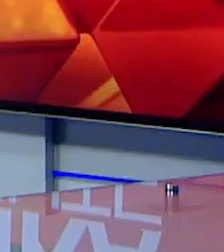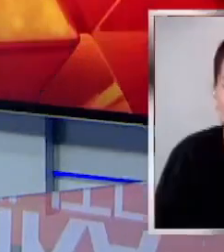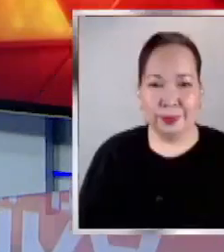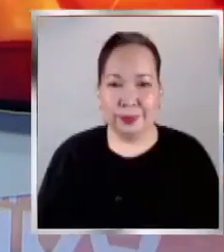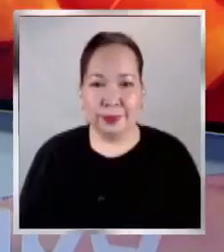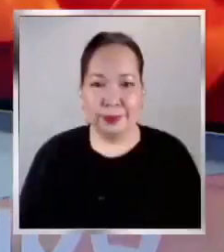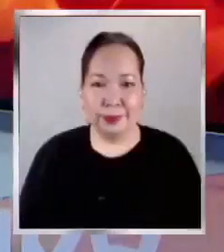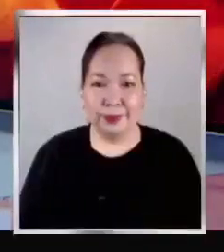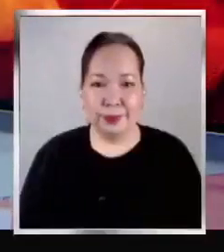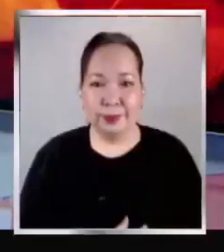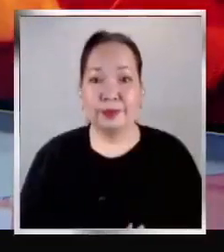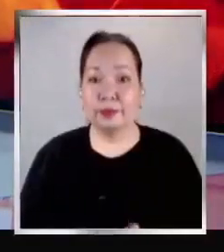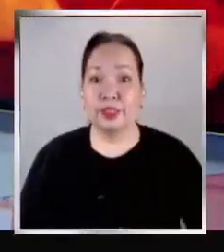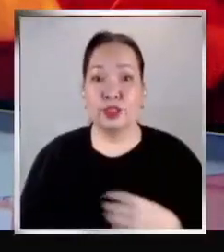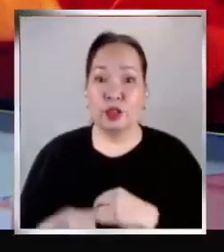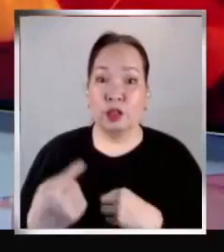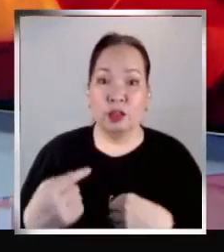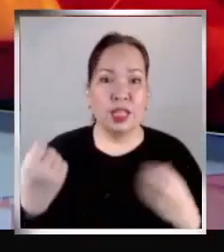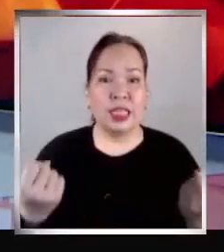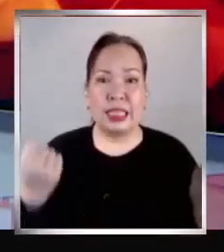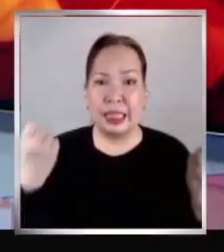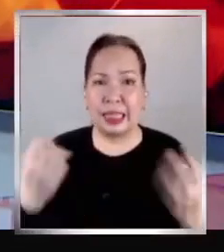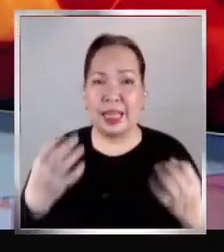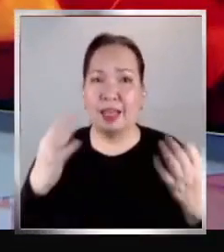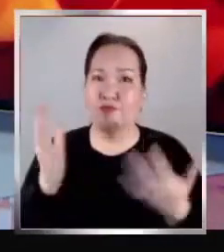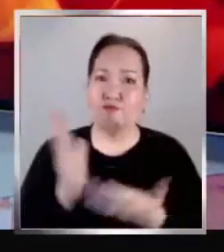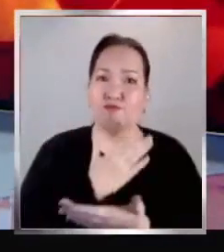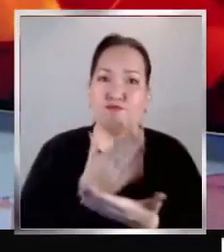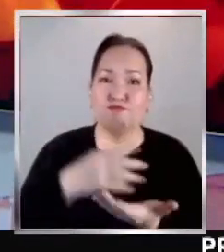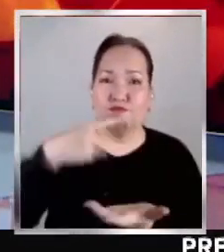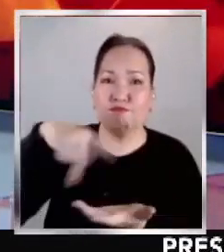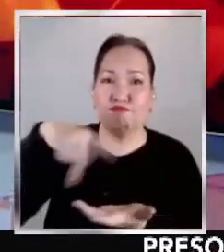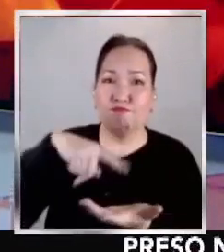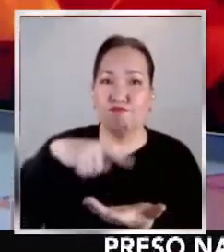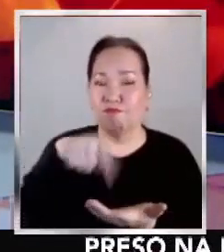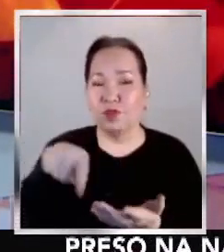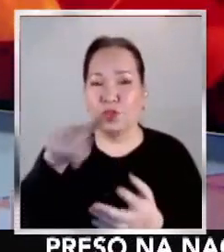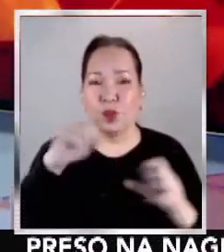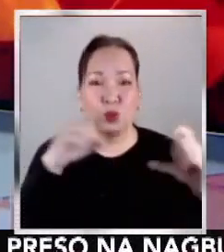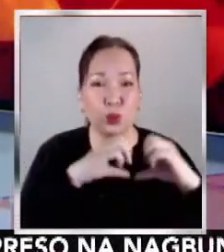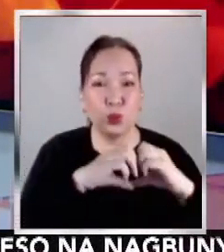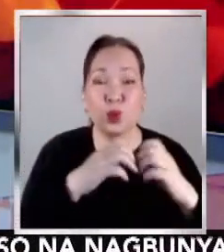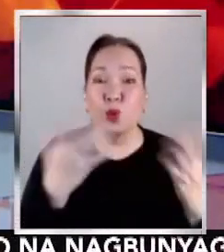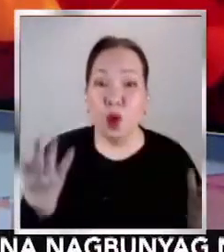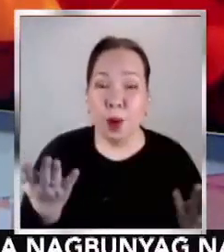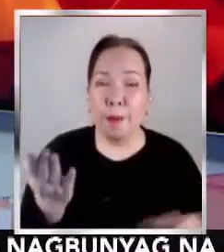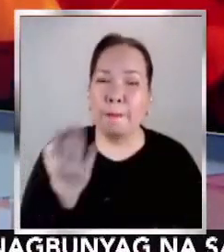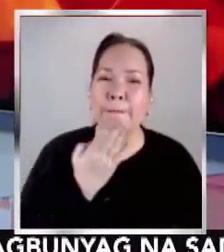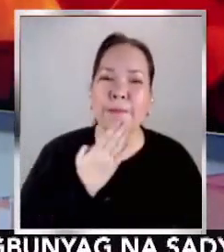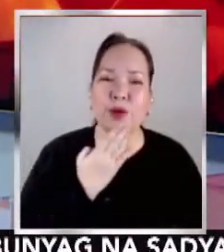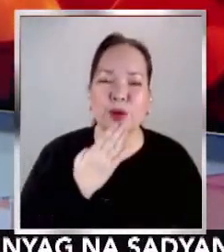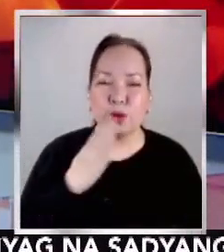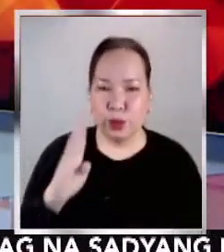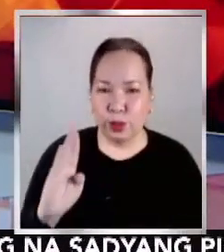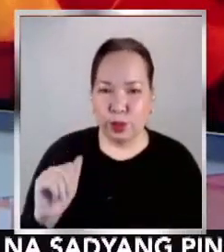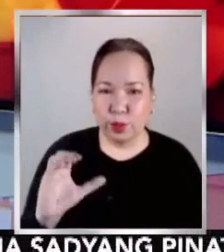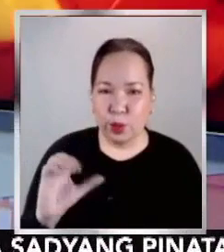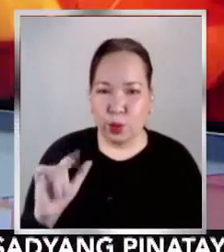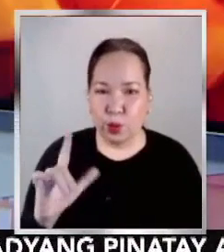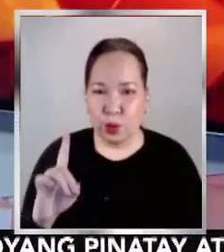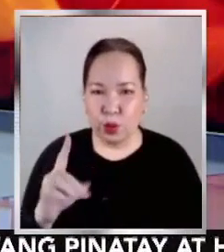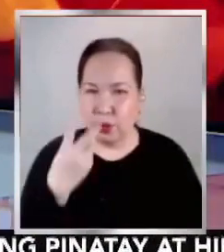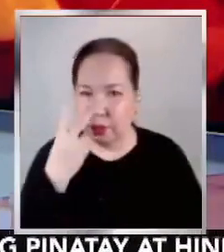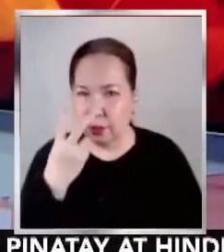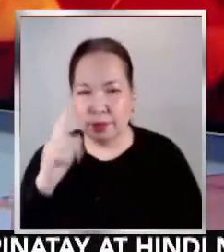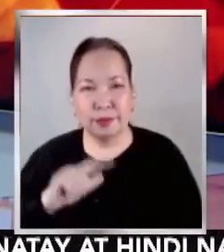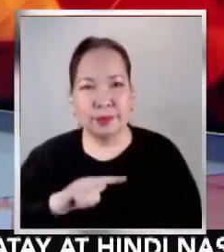Napuno ng kantahan at sayawan ng early Christmas treat ng ilang Kapuso celebrities sa mga taga-Bacolod. Narito ang report ni Adrian Prietos ng